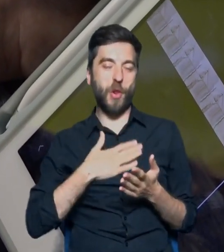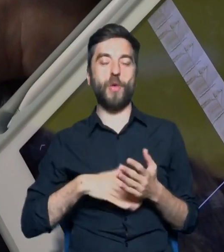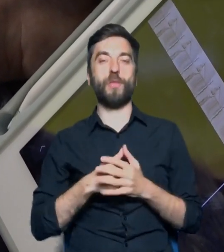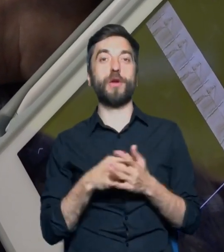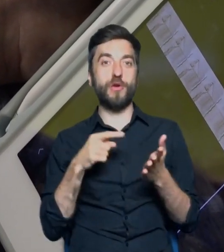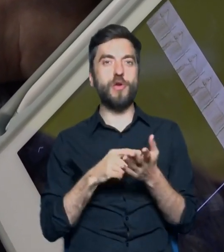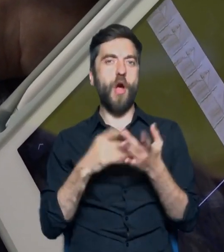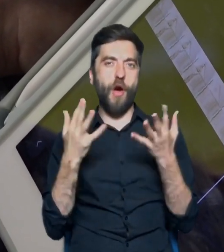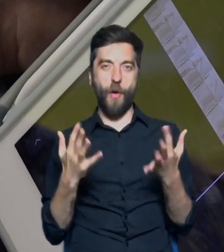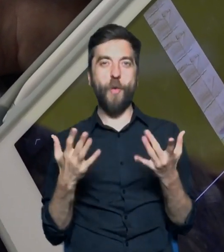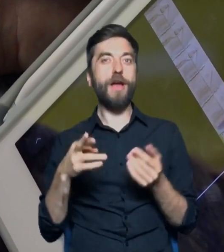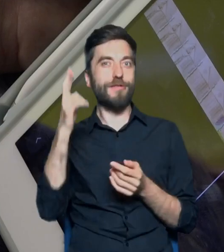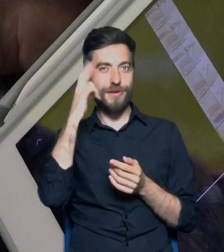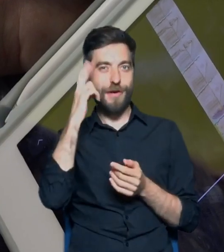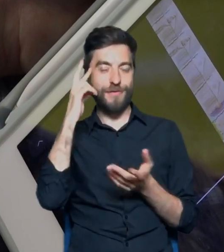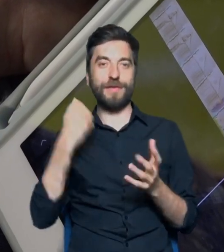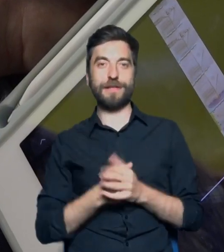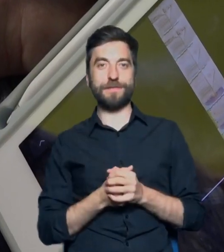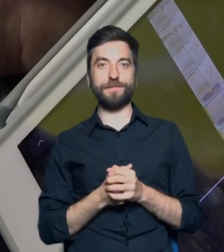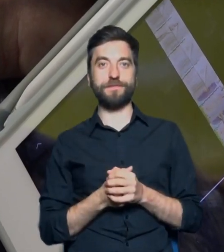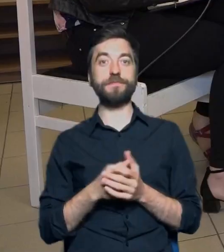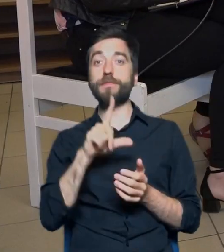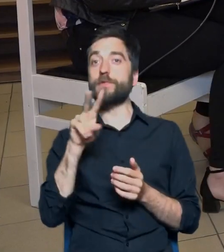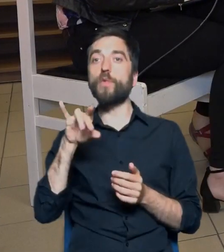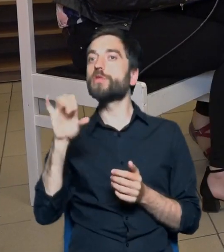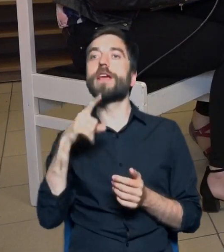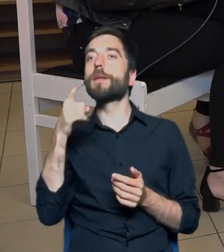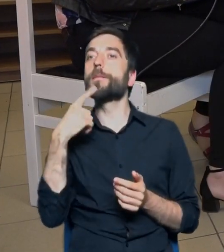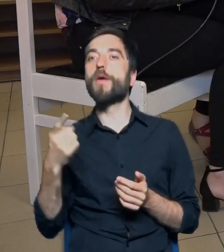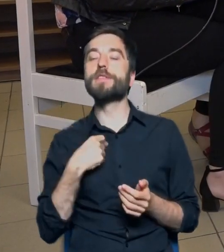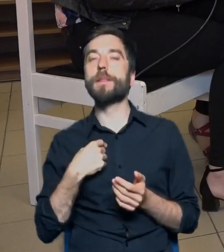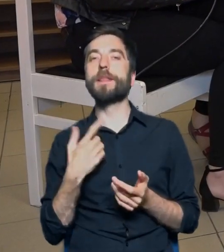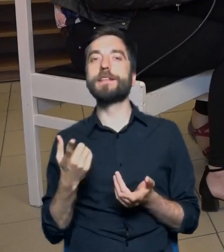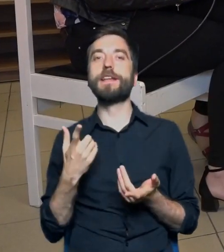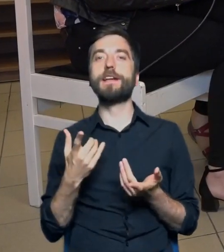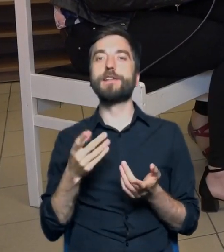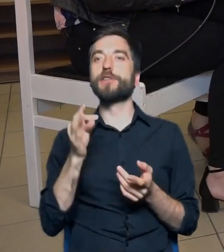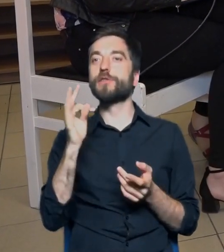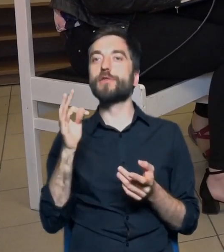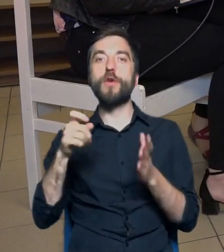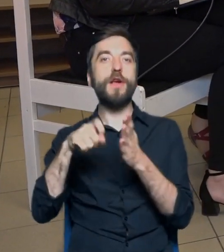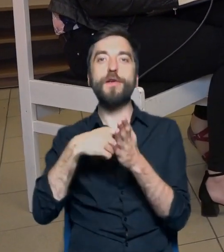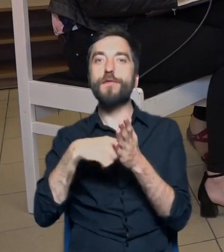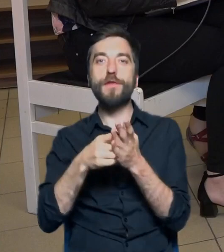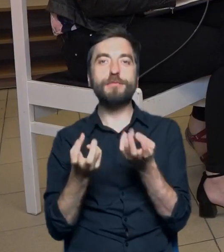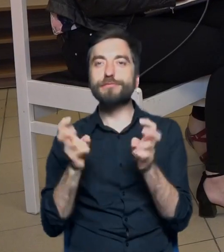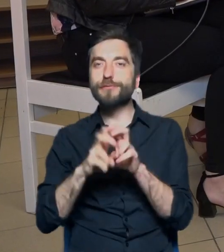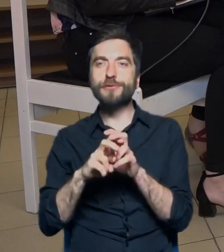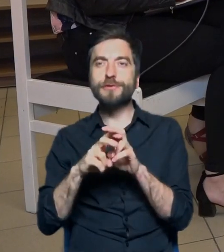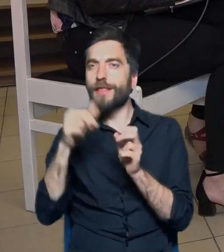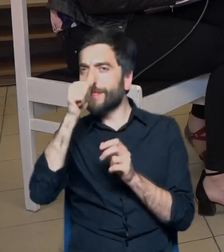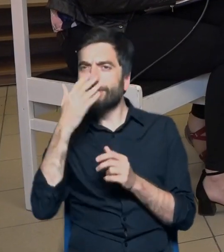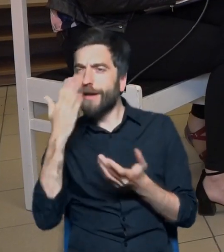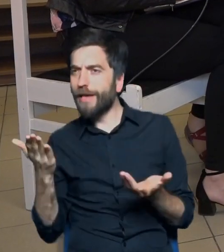tak dla nich jest to łatwe do zrozumienia. Łucja, powiedz proszę, jak nazywa się film, który stworzyłaś razem z